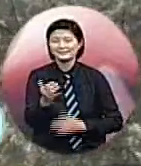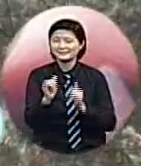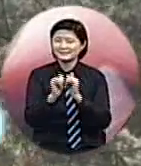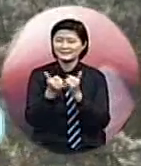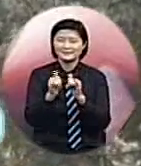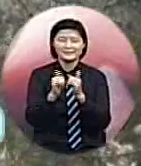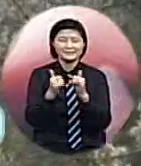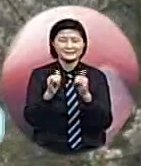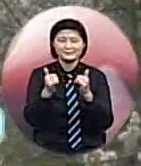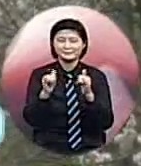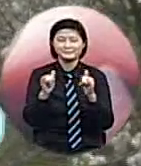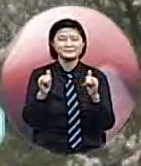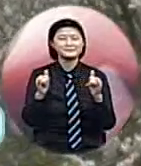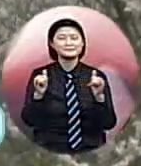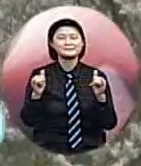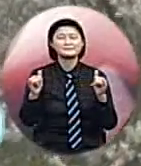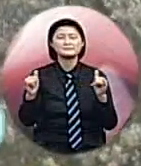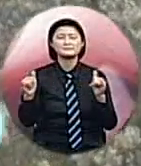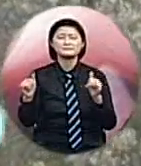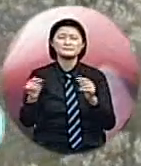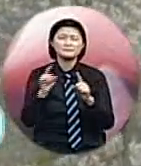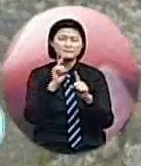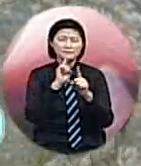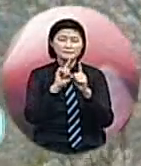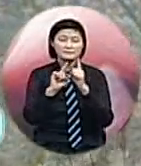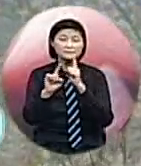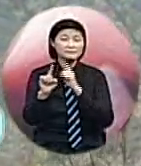그 사람을